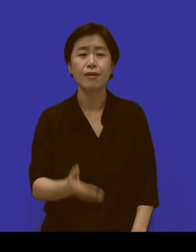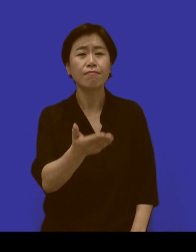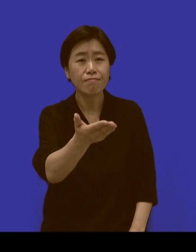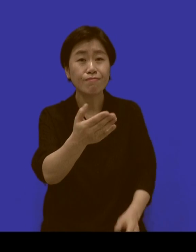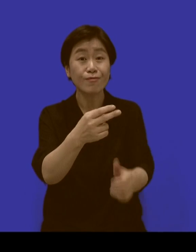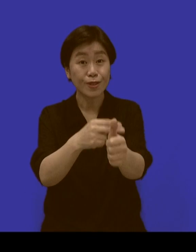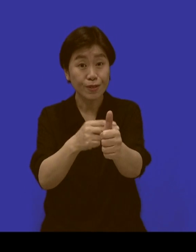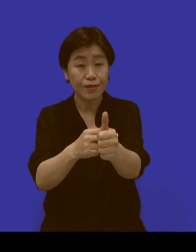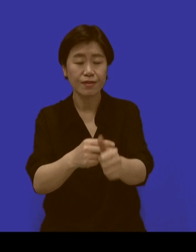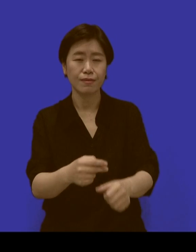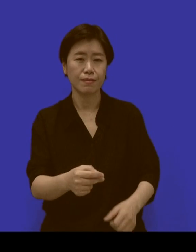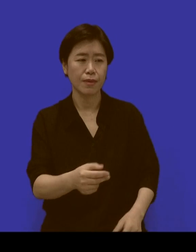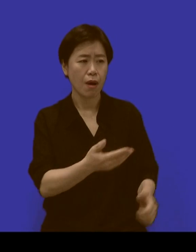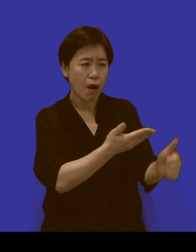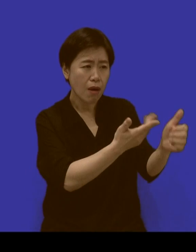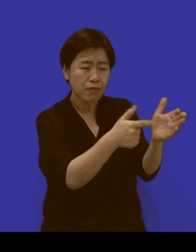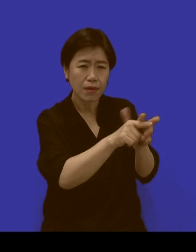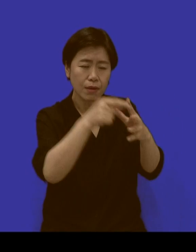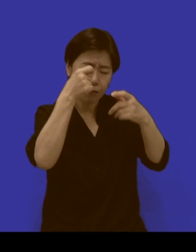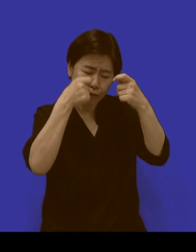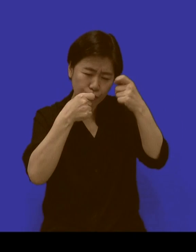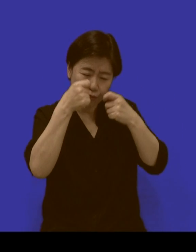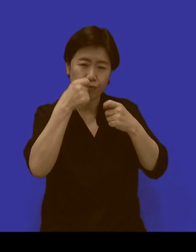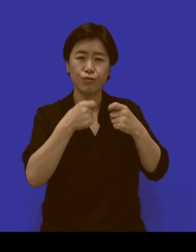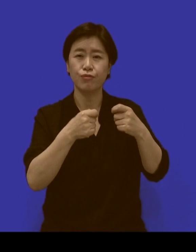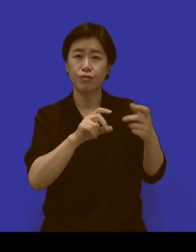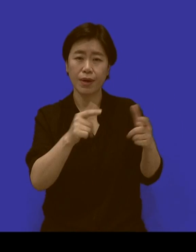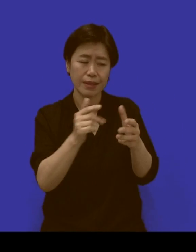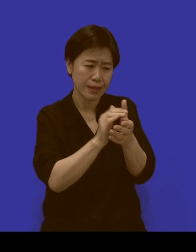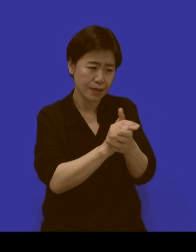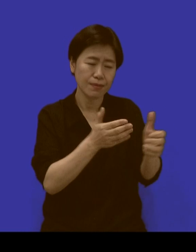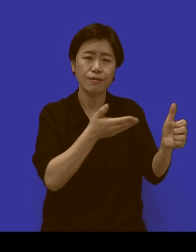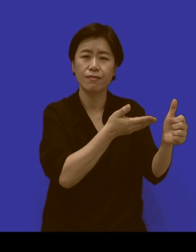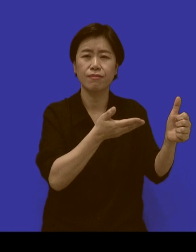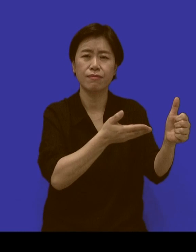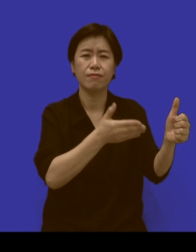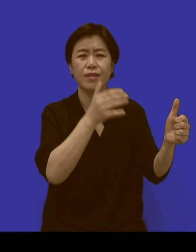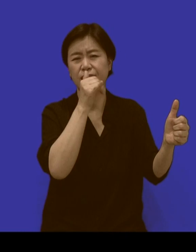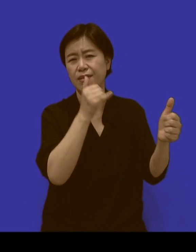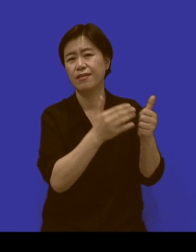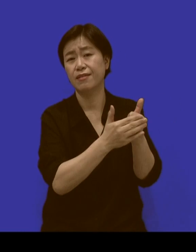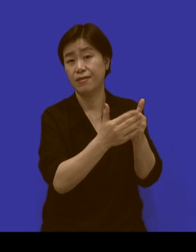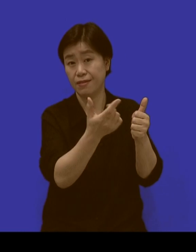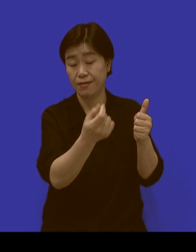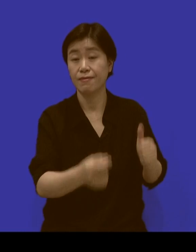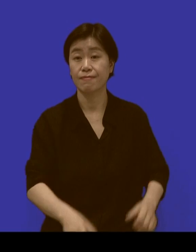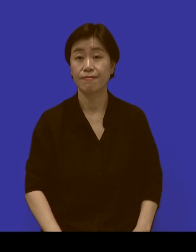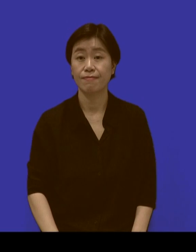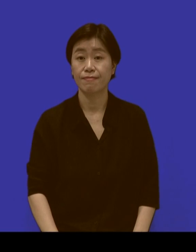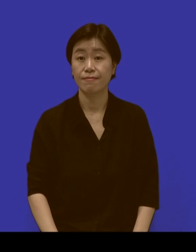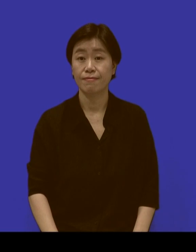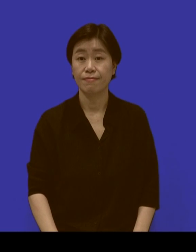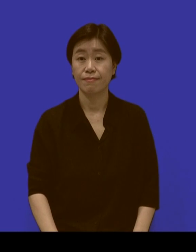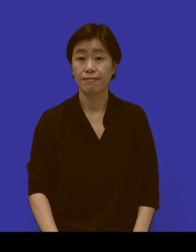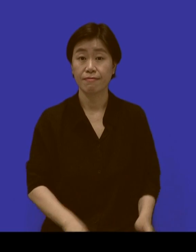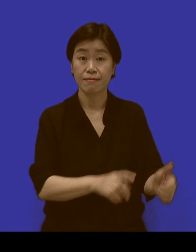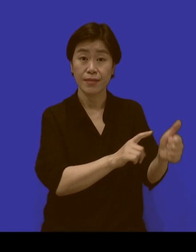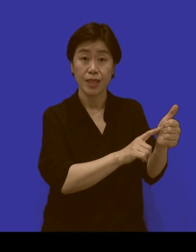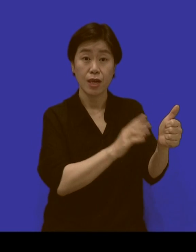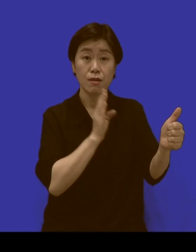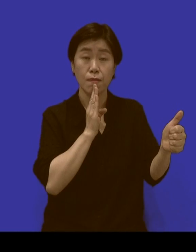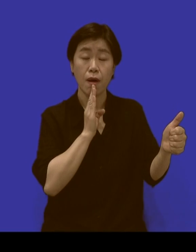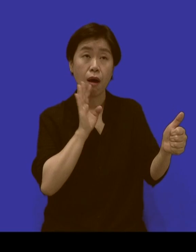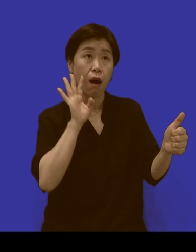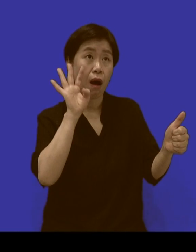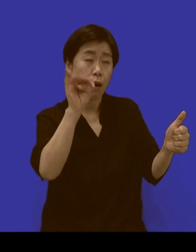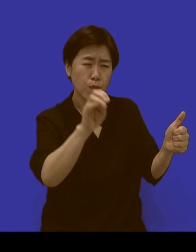교수님의 그런 눈물과 그런 모든 것들이 정말 그 과정들이 그 사람이 정말 죽기보다